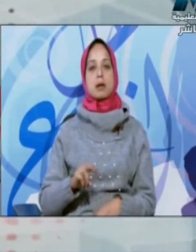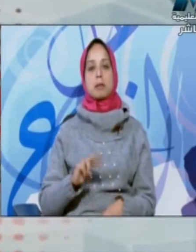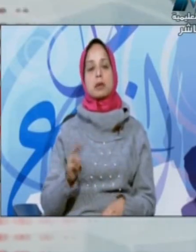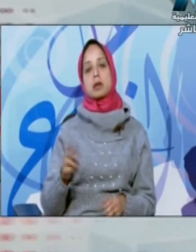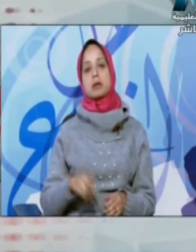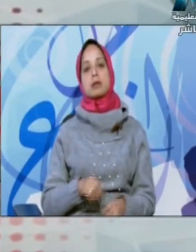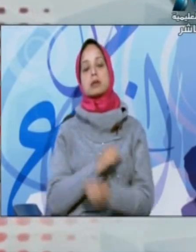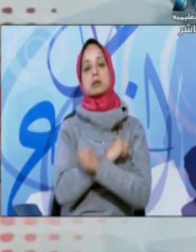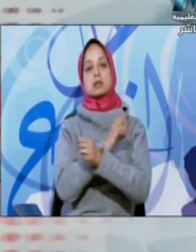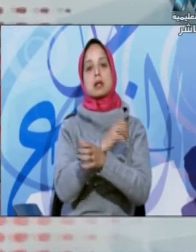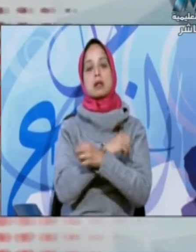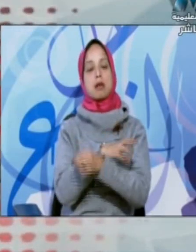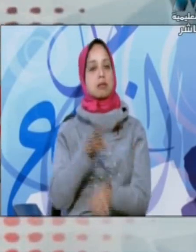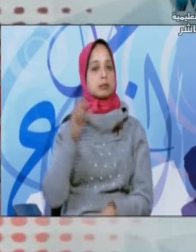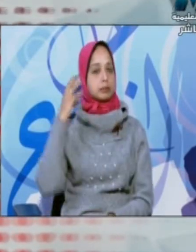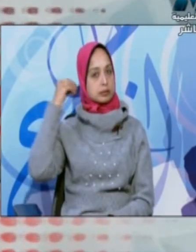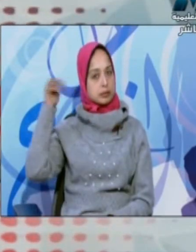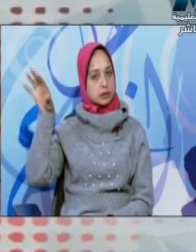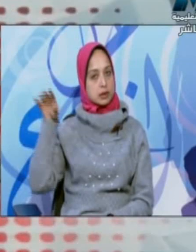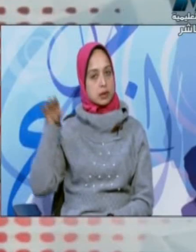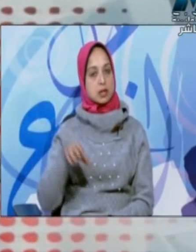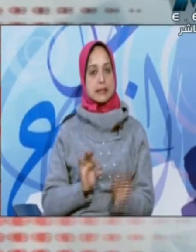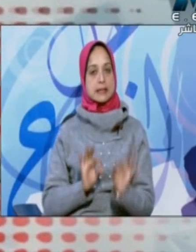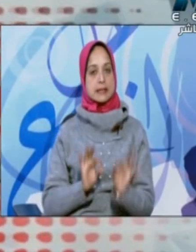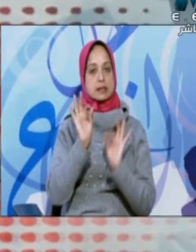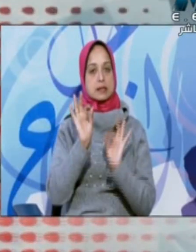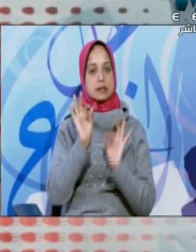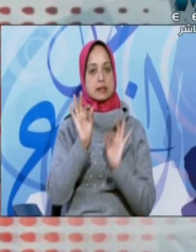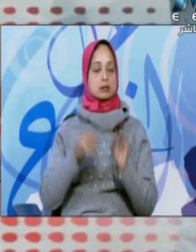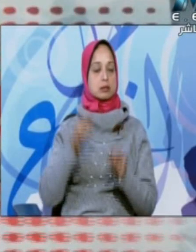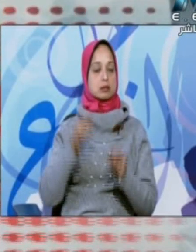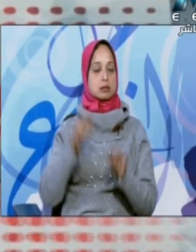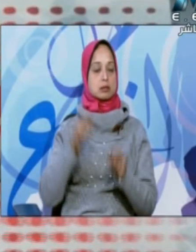الذكاء؟ شايف السياسه؟ سياسه